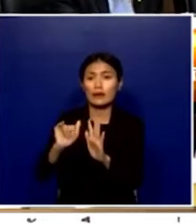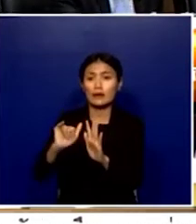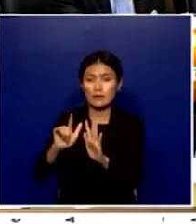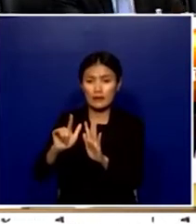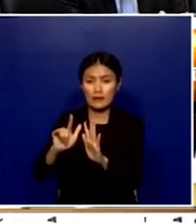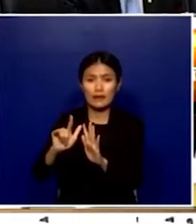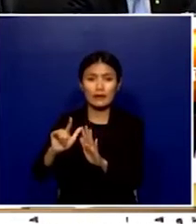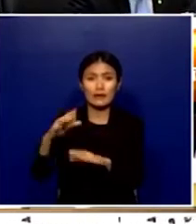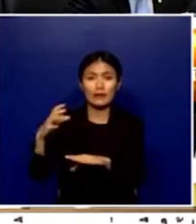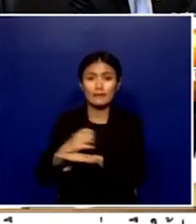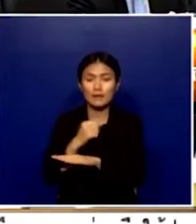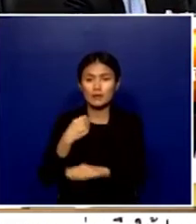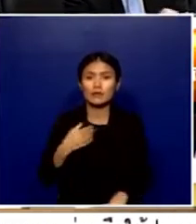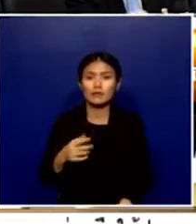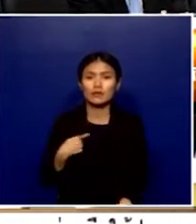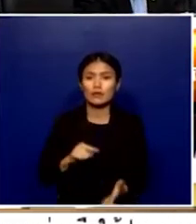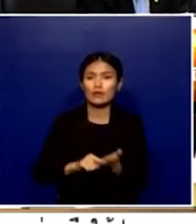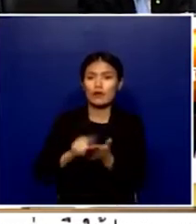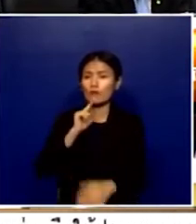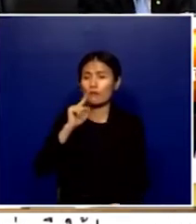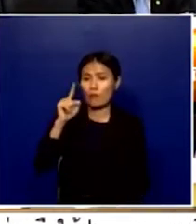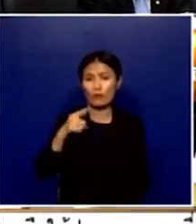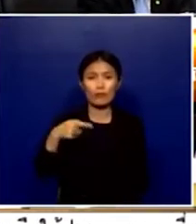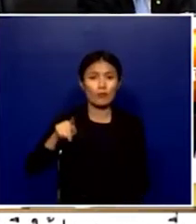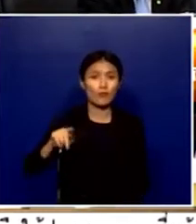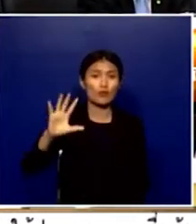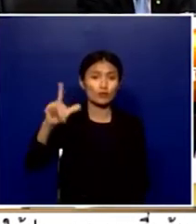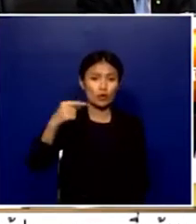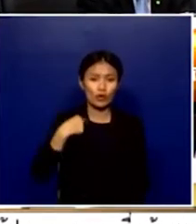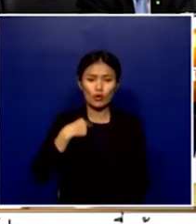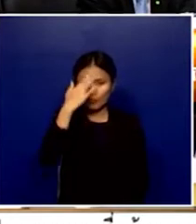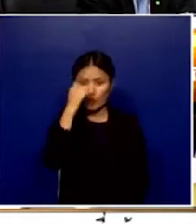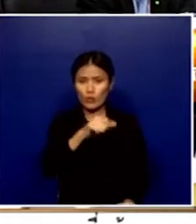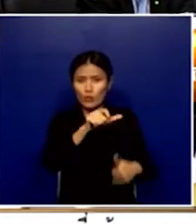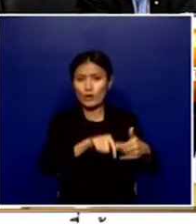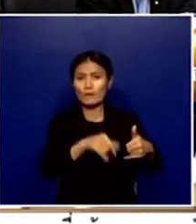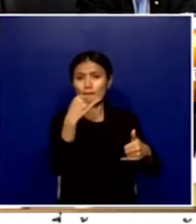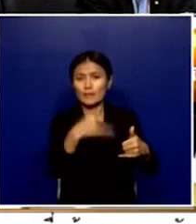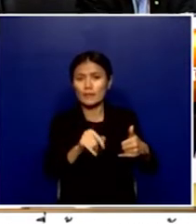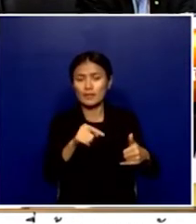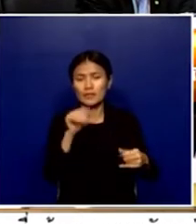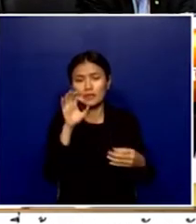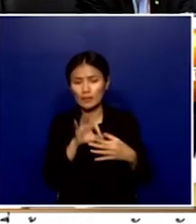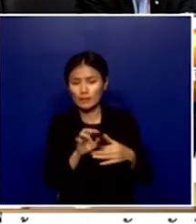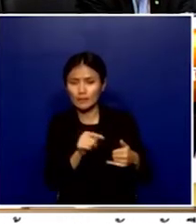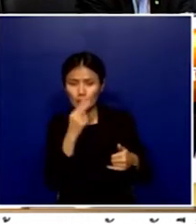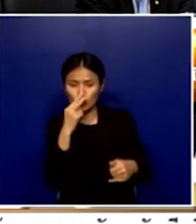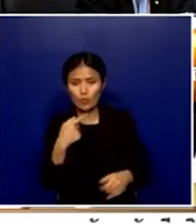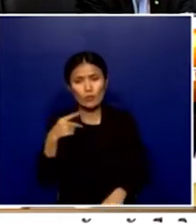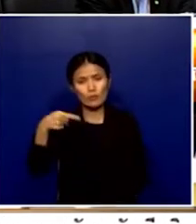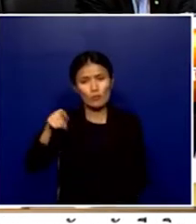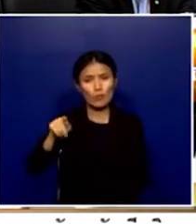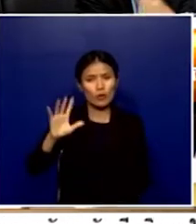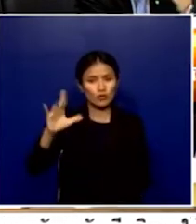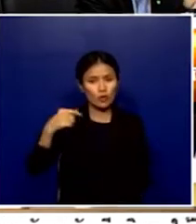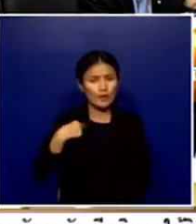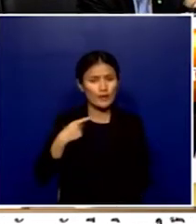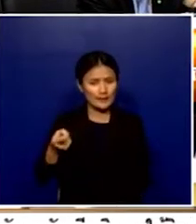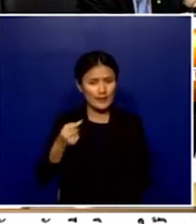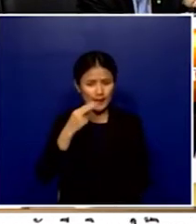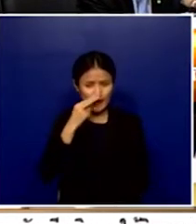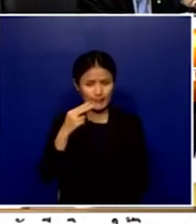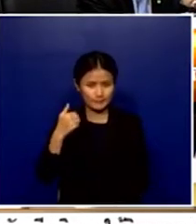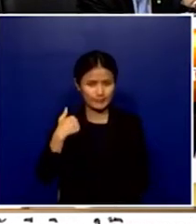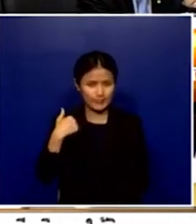ามีตัอย่างการชimulความผิดของปมช.ให้เห็นแล้วfel